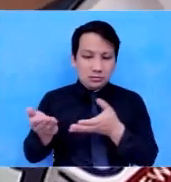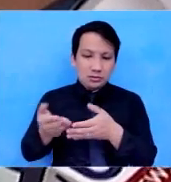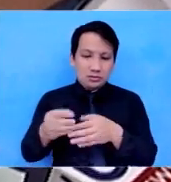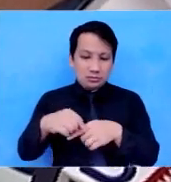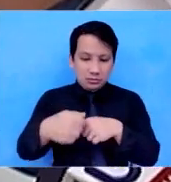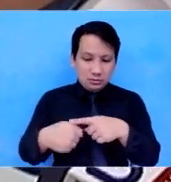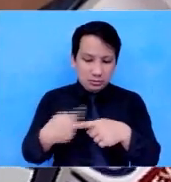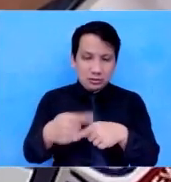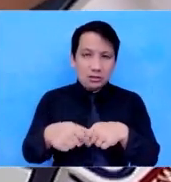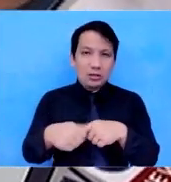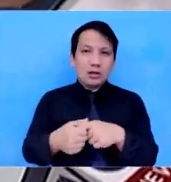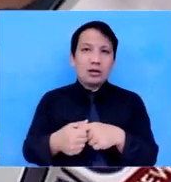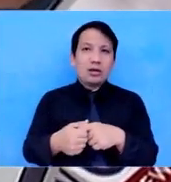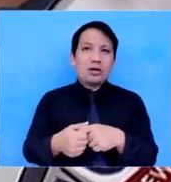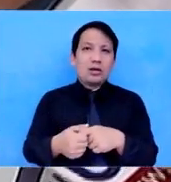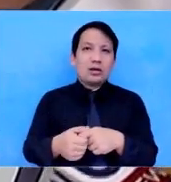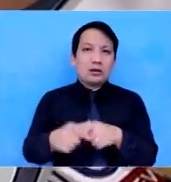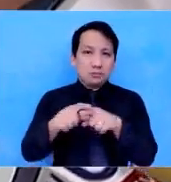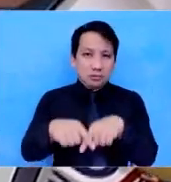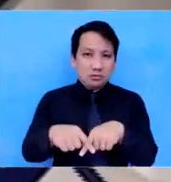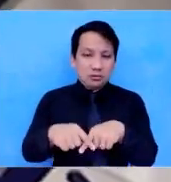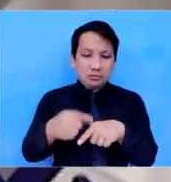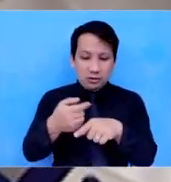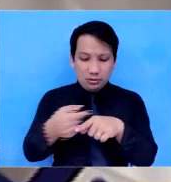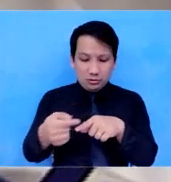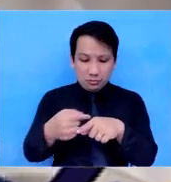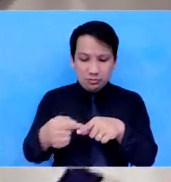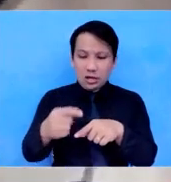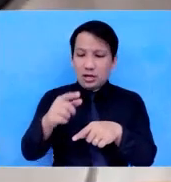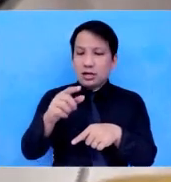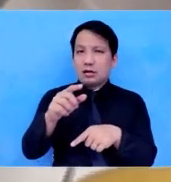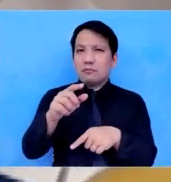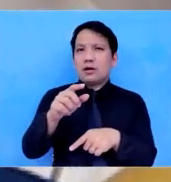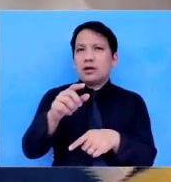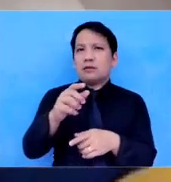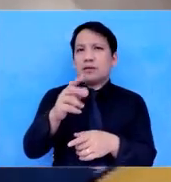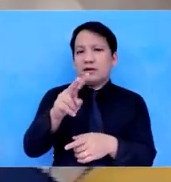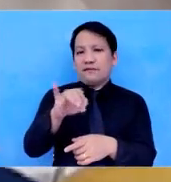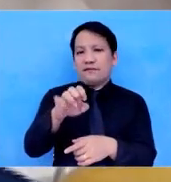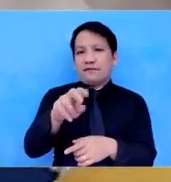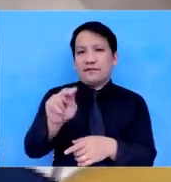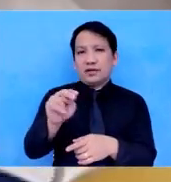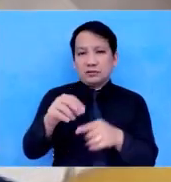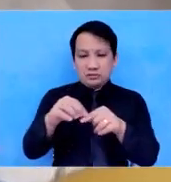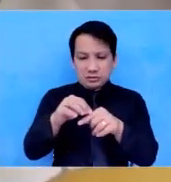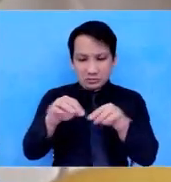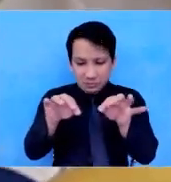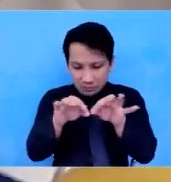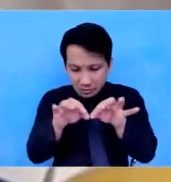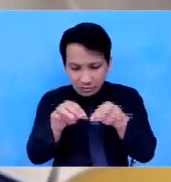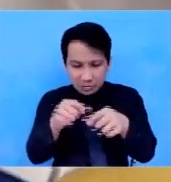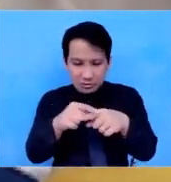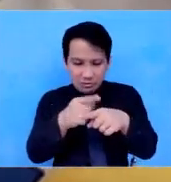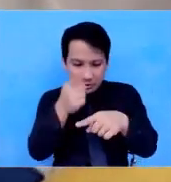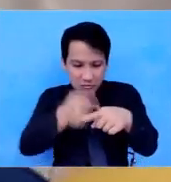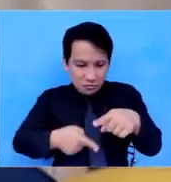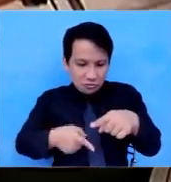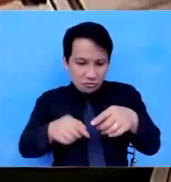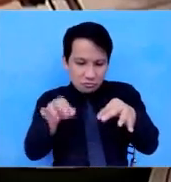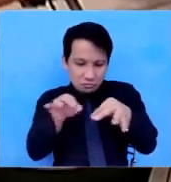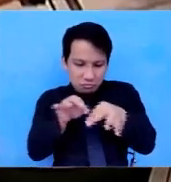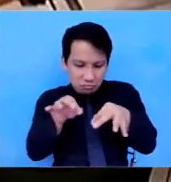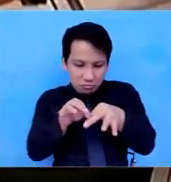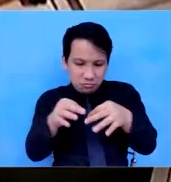depende yon kung hinga yung mga ugat ay buhay pa. So critical din yung time para maibalik natin yung kamay o maidugtong natin ulit yung naputol na